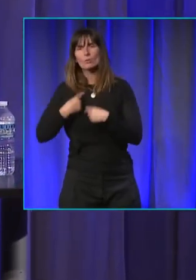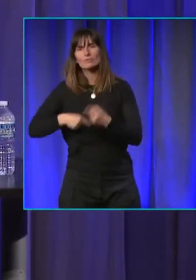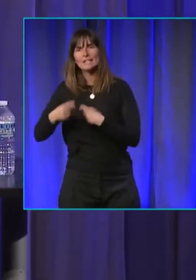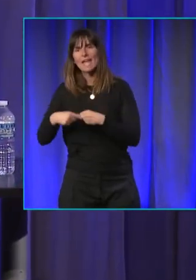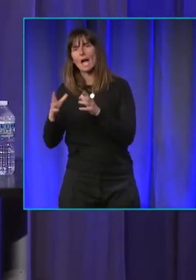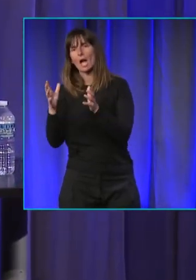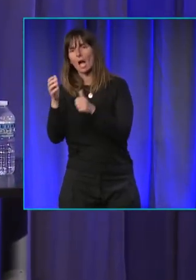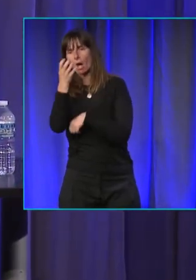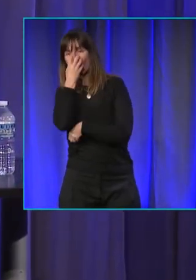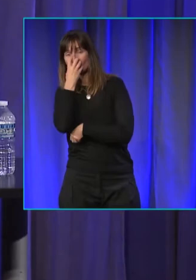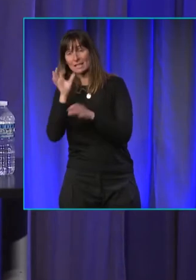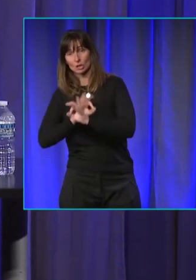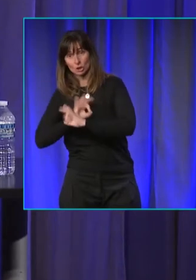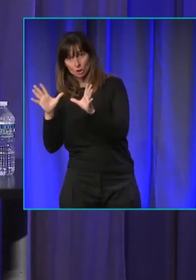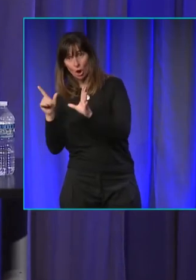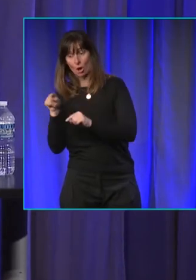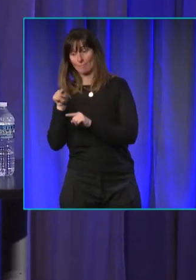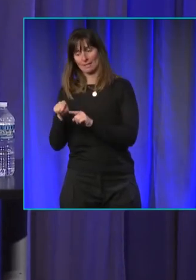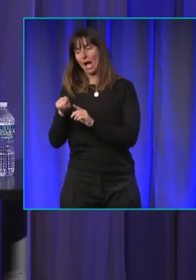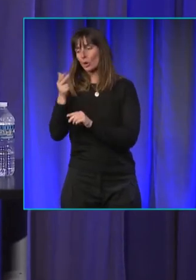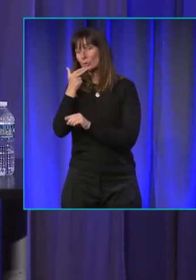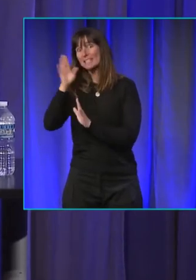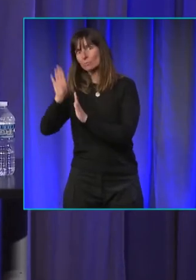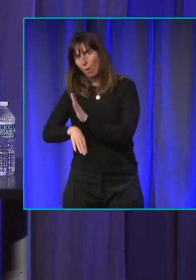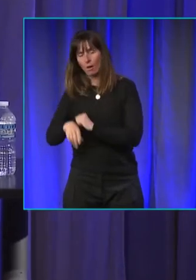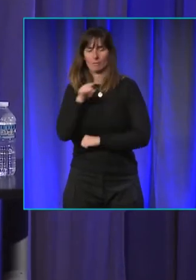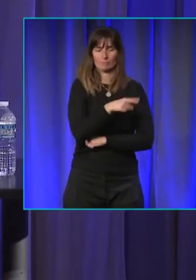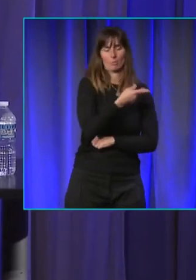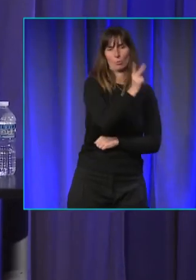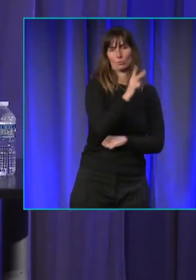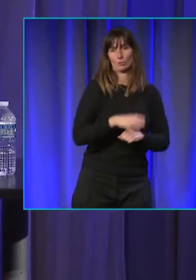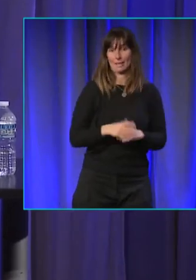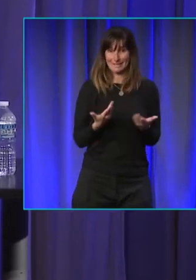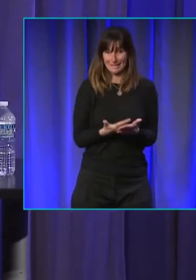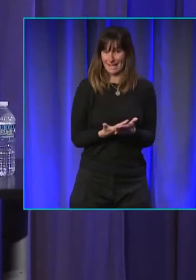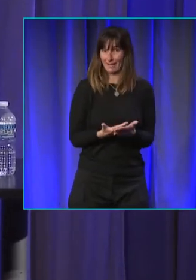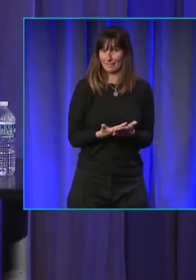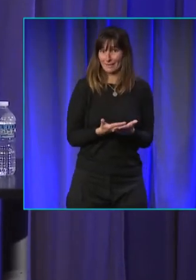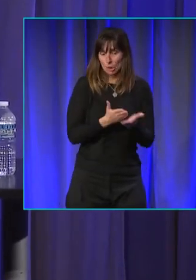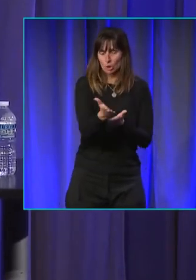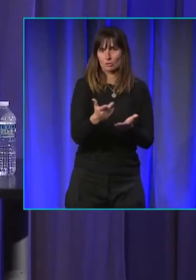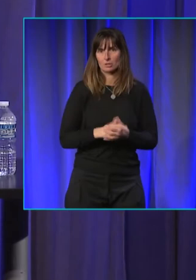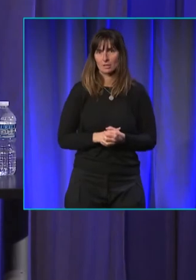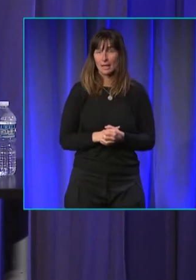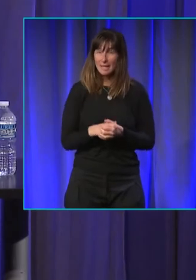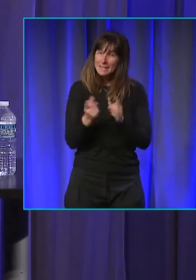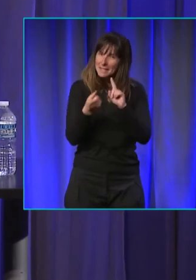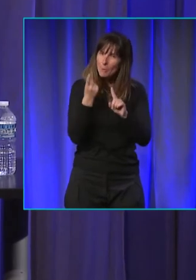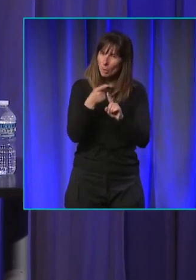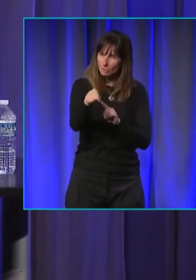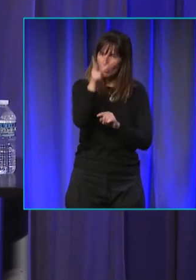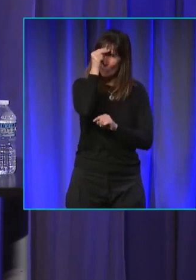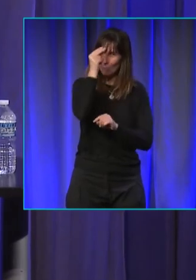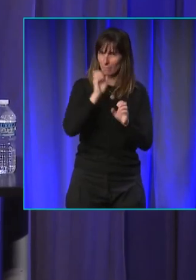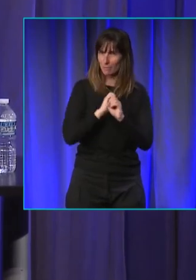resynthèse de l'énergie dans sa totalité. Voilà. C'est-à-dire que c'est vrai que la précision est importante